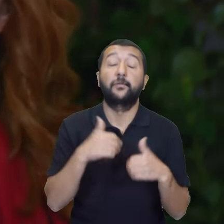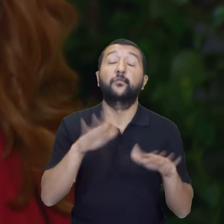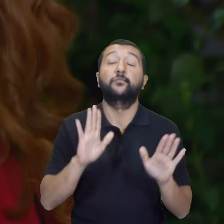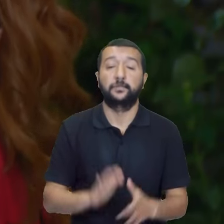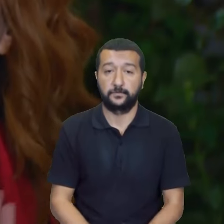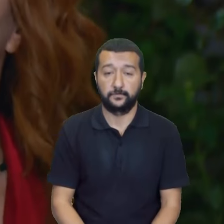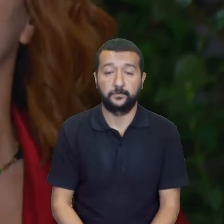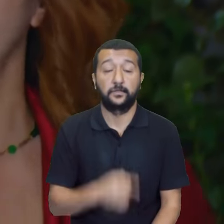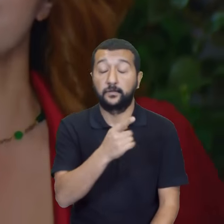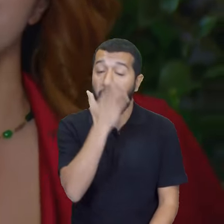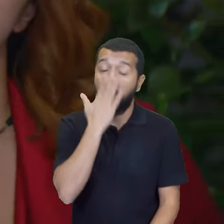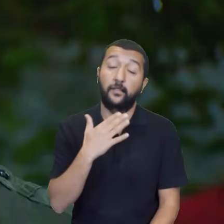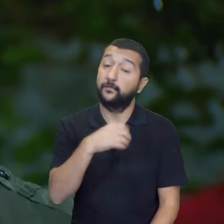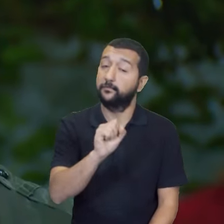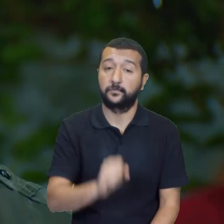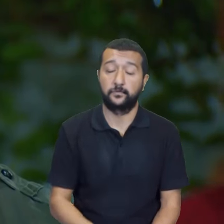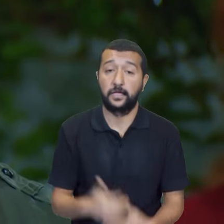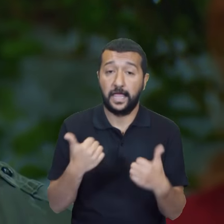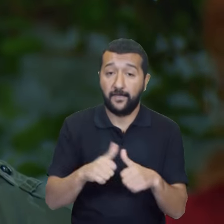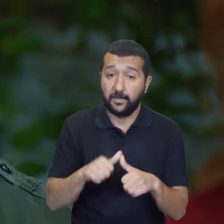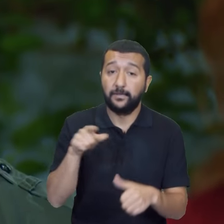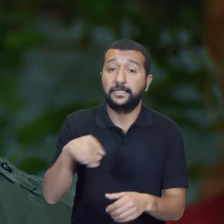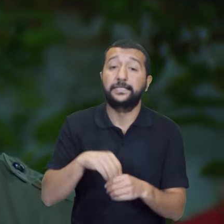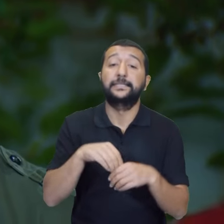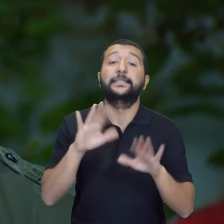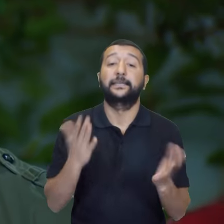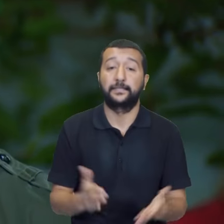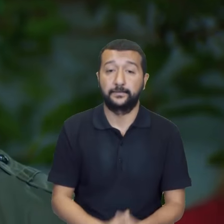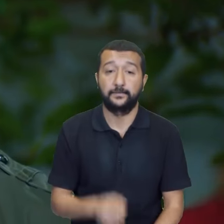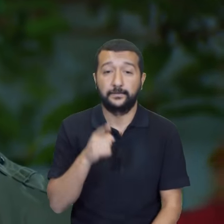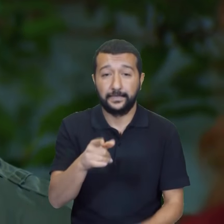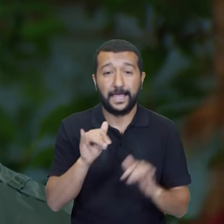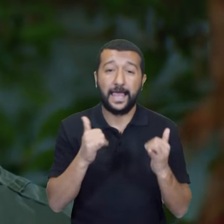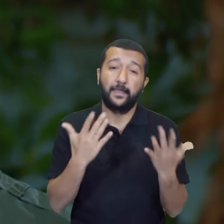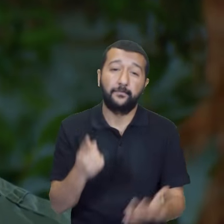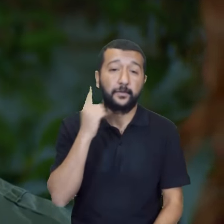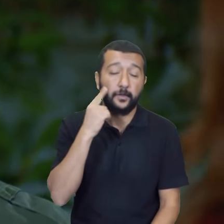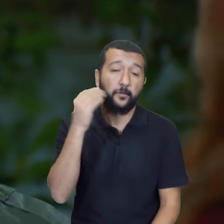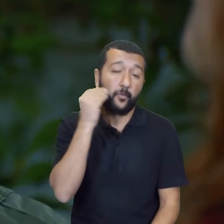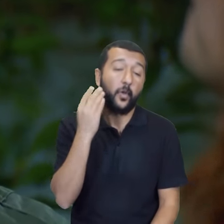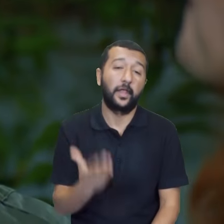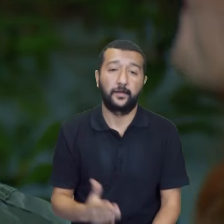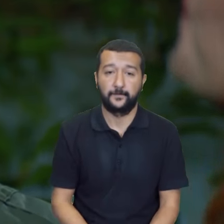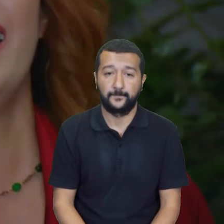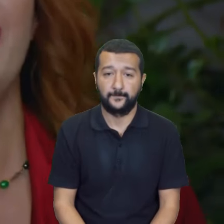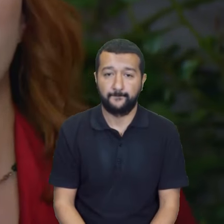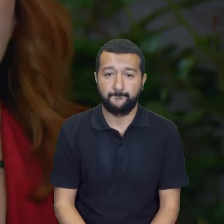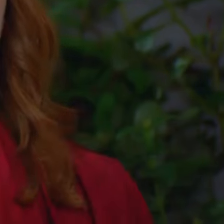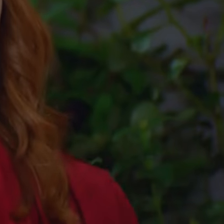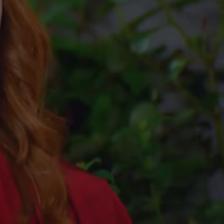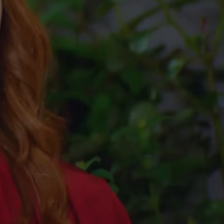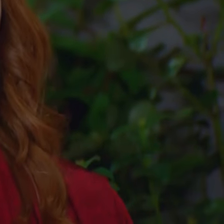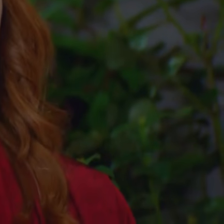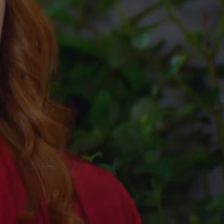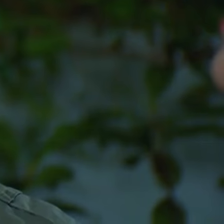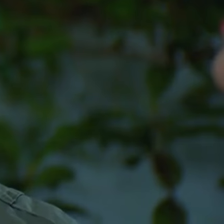Evlenmeden olmaz. Avcunu yalarsın. Evlenmelik değil kız. Yani eğlenmelik, yanaktan böyle bir.